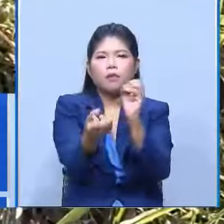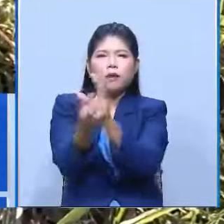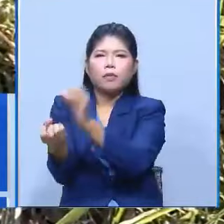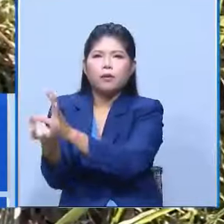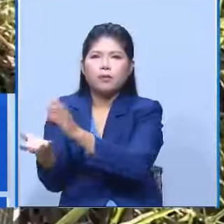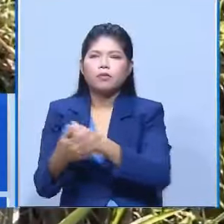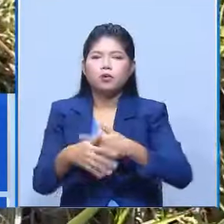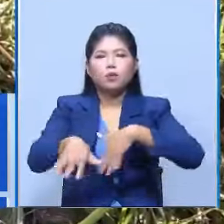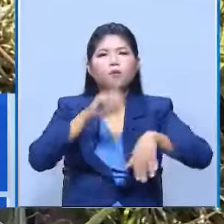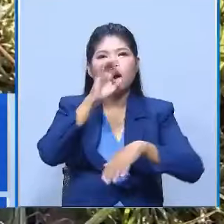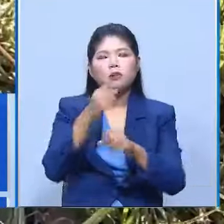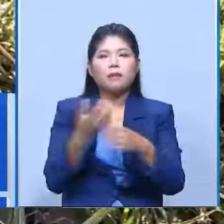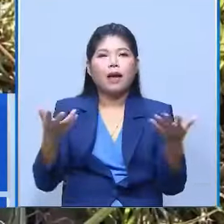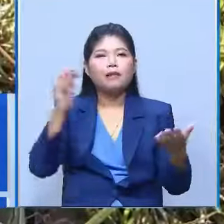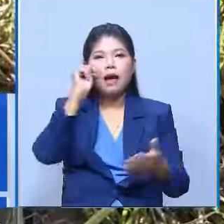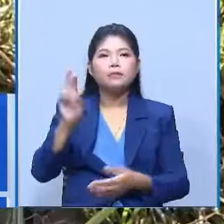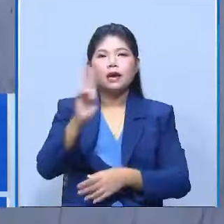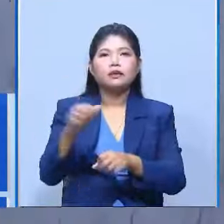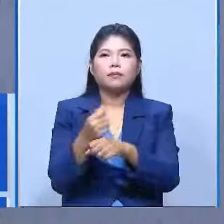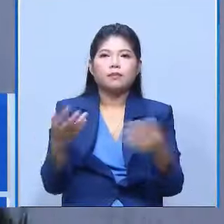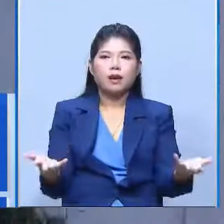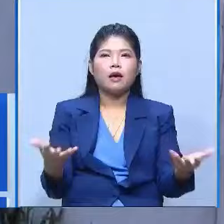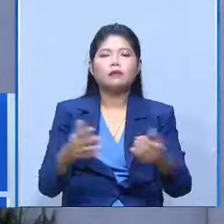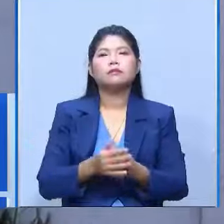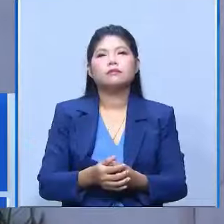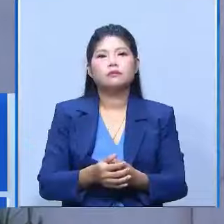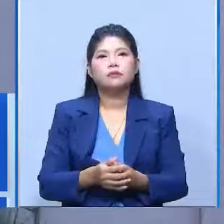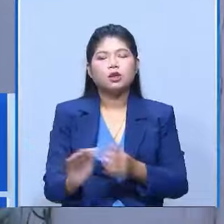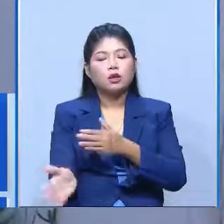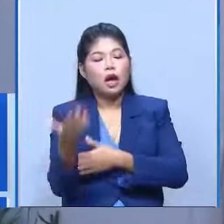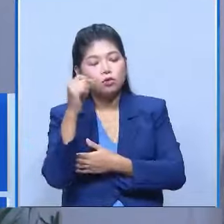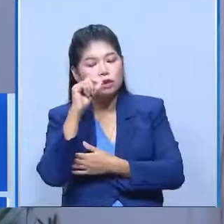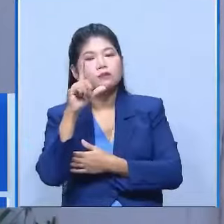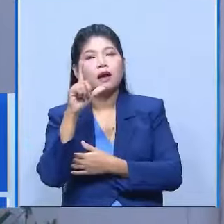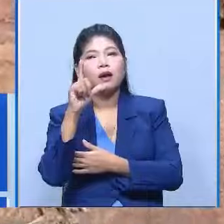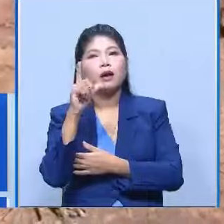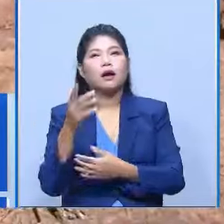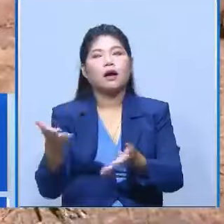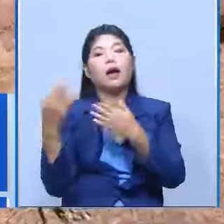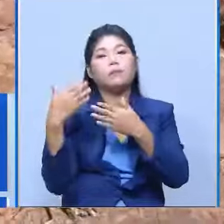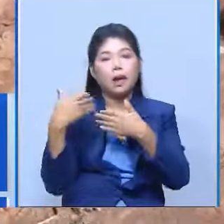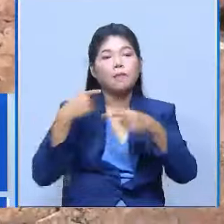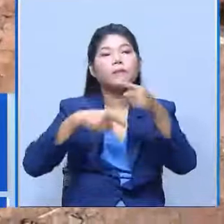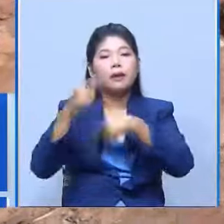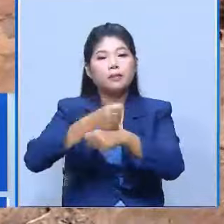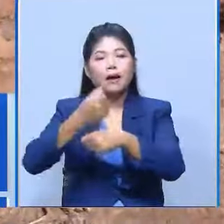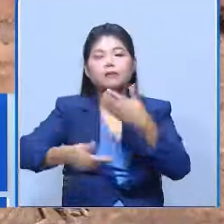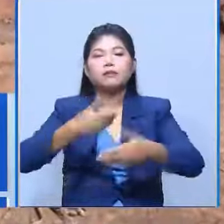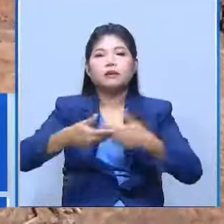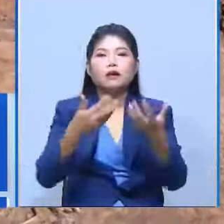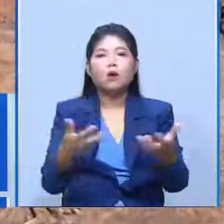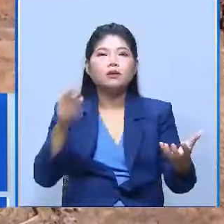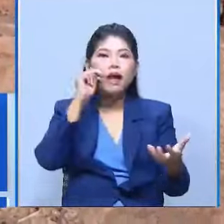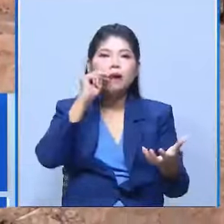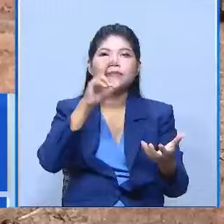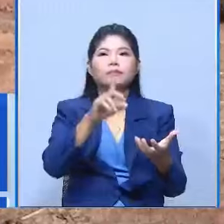อกอ้าวแล้วอย่างนี้ใช้น้ำกันยังไงล่ะวันดีคืนดีตื่นมาก็จะอาบน้ำไปทำงานไปขายของน้ำไม่ไหลเฉ